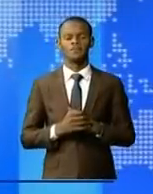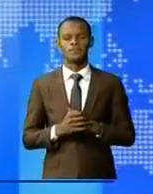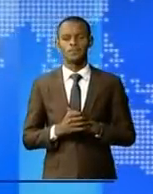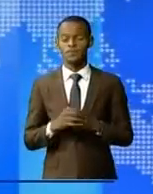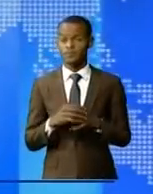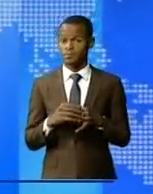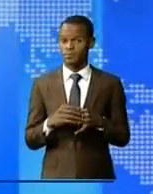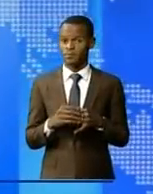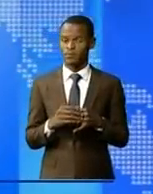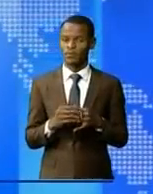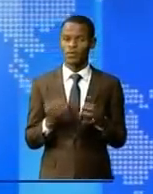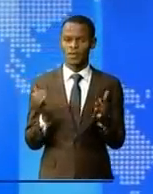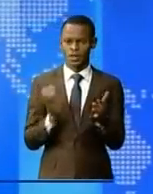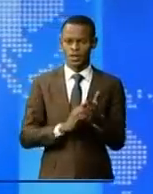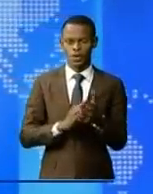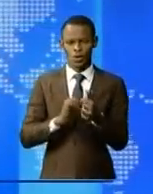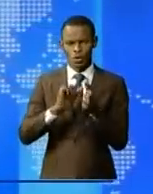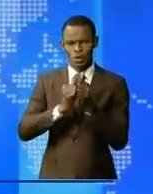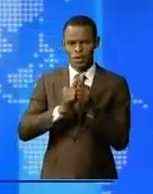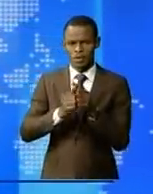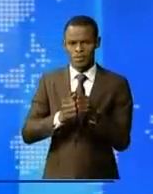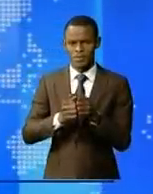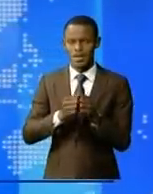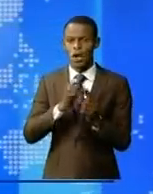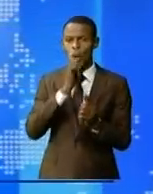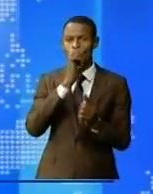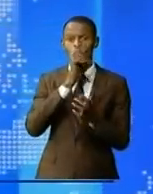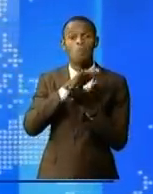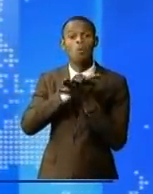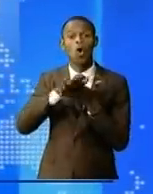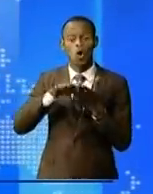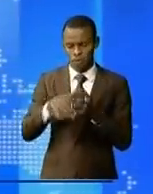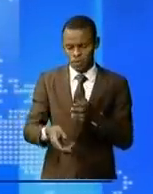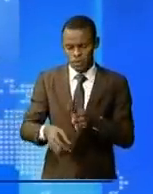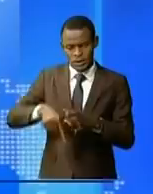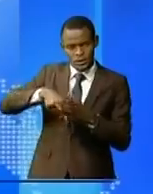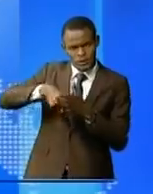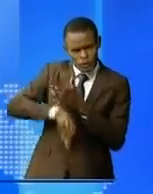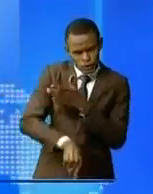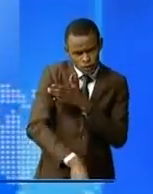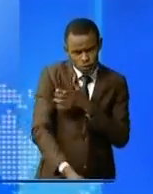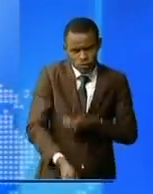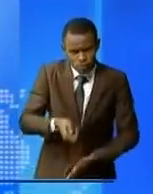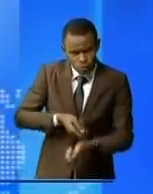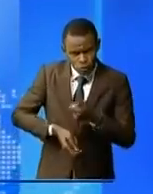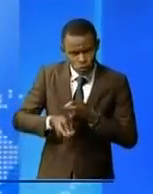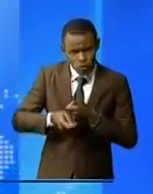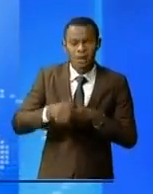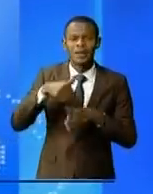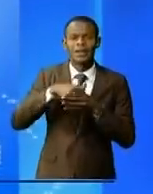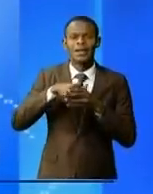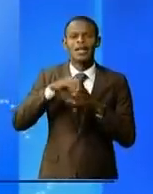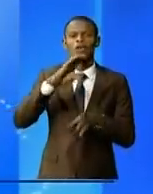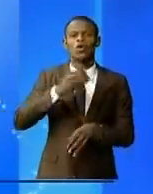Et puis, des forages d'eau potable pour la population de la commune de urbano-rurale de Lancélé. L'œuvre